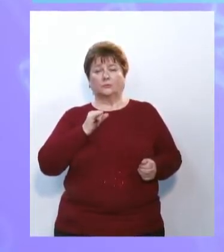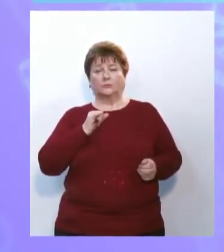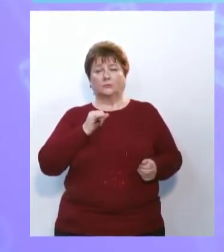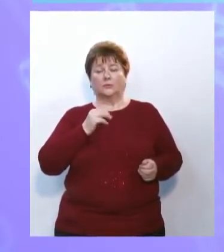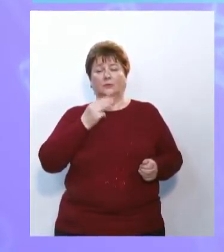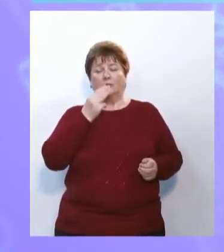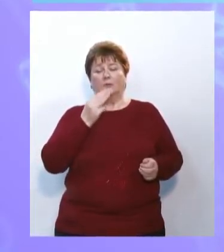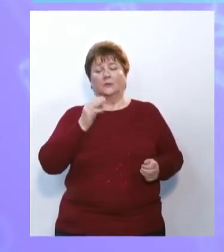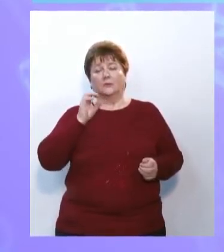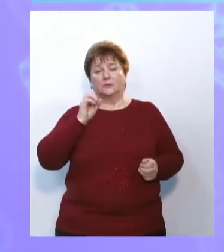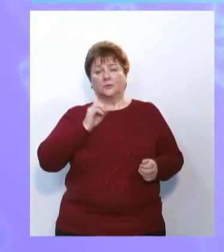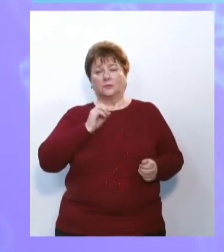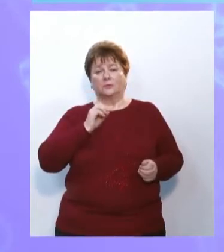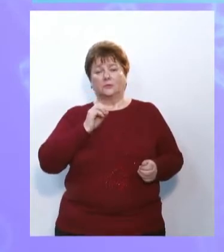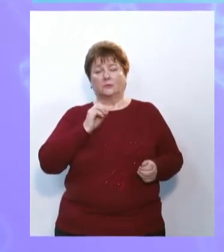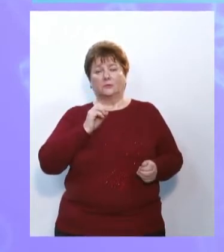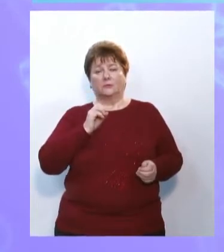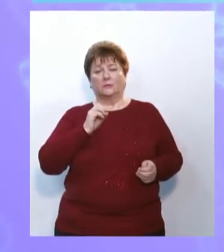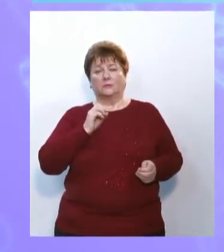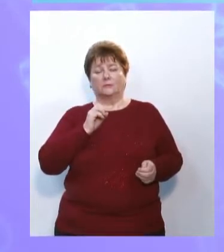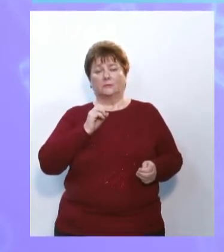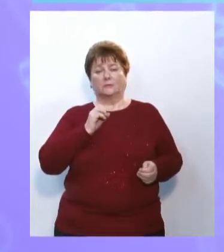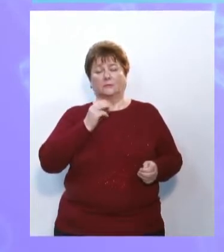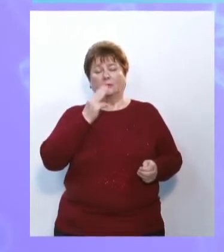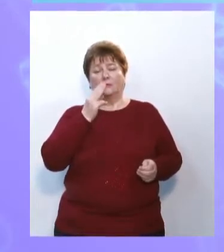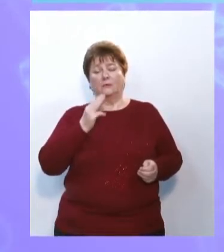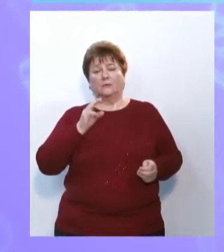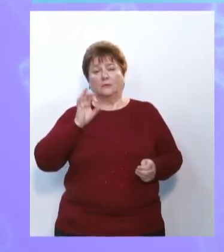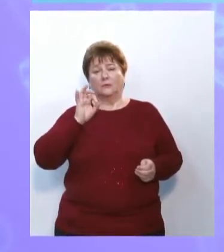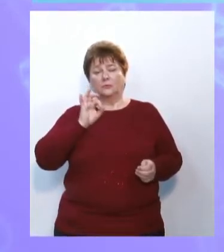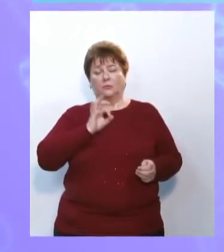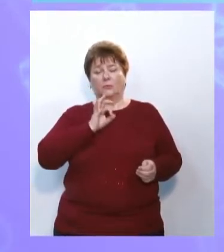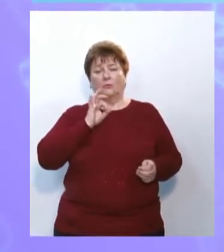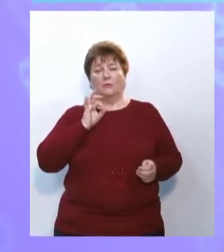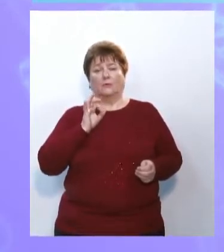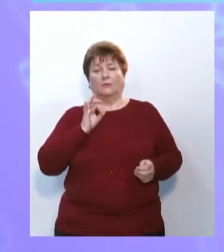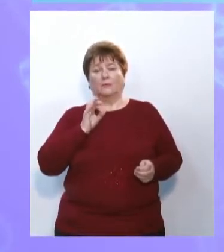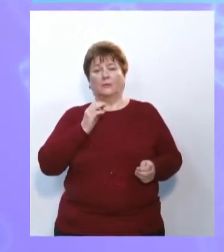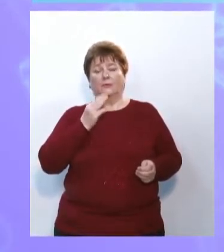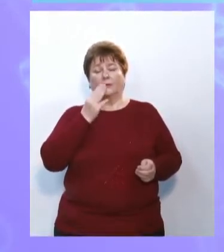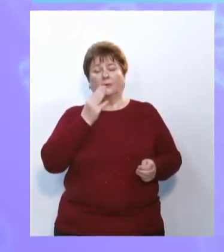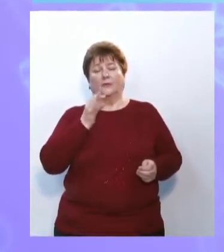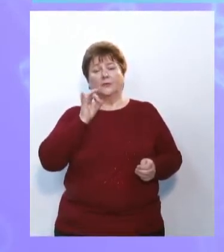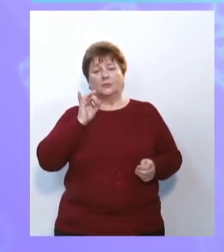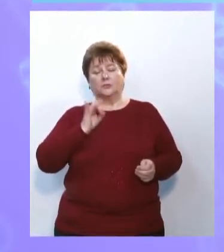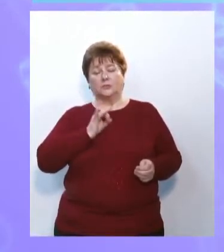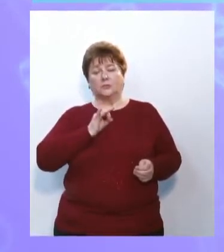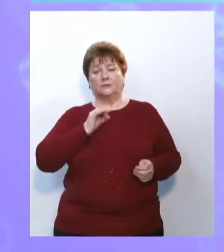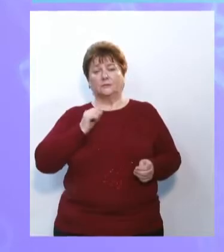ЧЕ, ЧО, ЧИ.